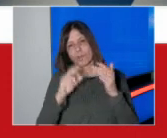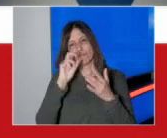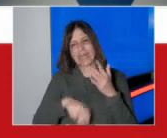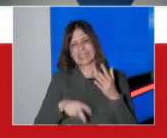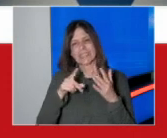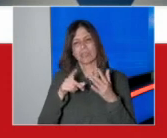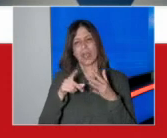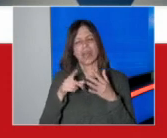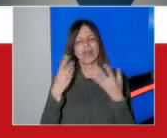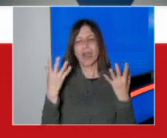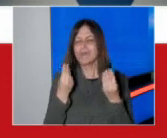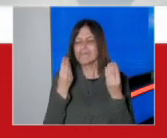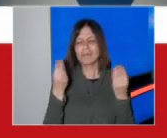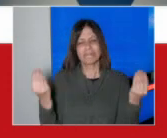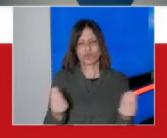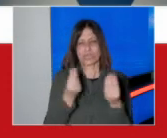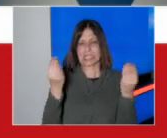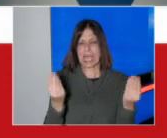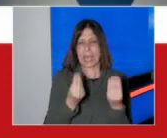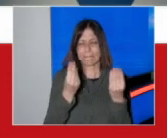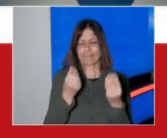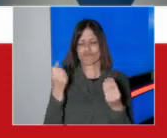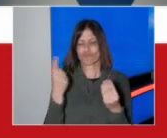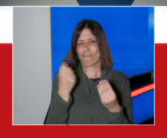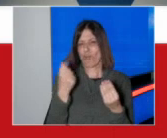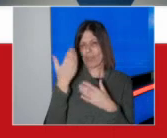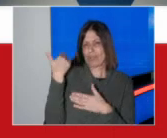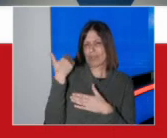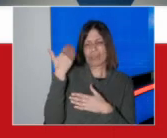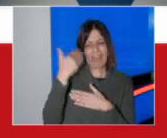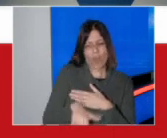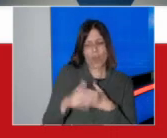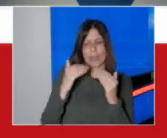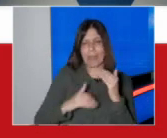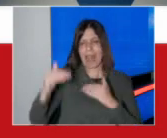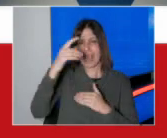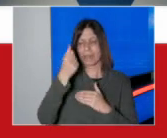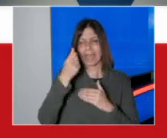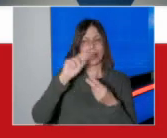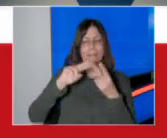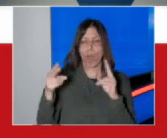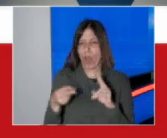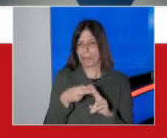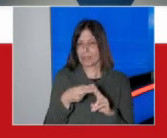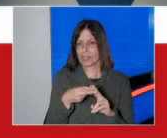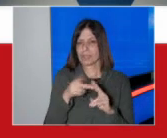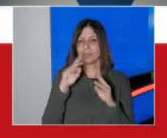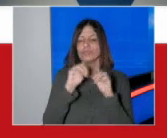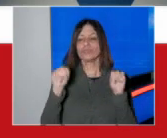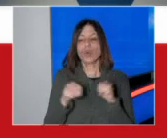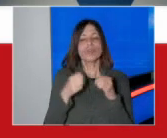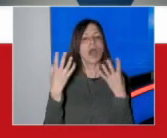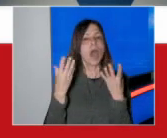ומחירים לשפע של מוצרים. בשבועות האחרונים, עם עליית המחירים העולמית, משפחות